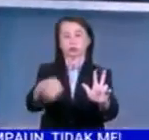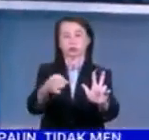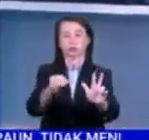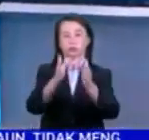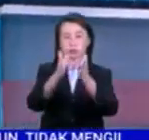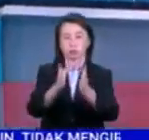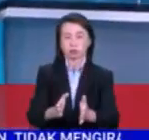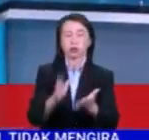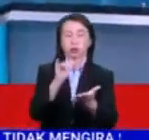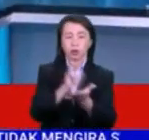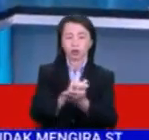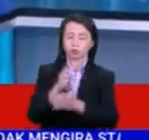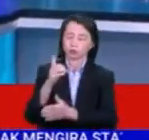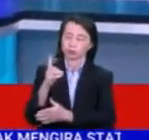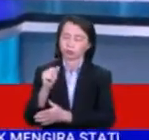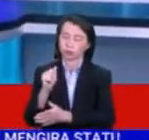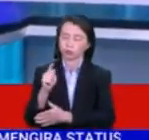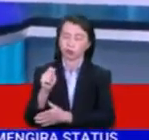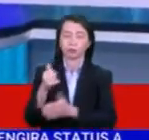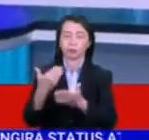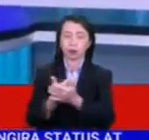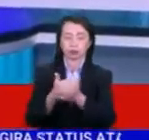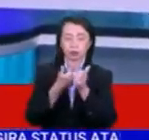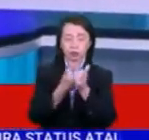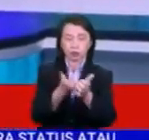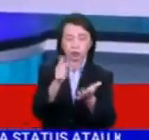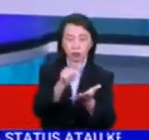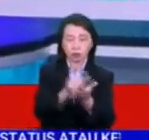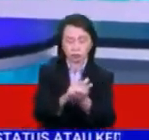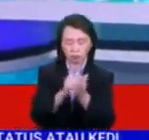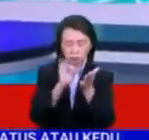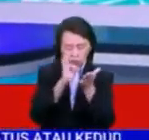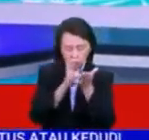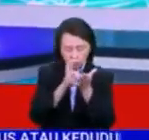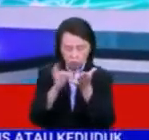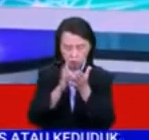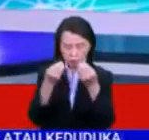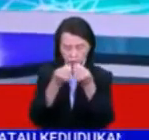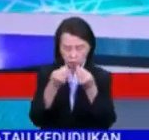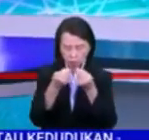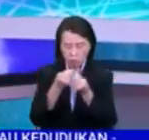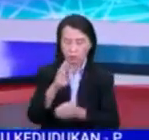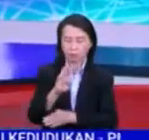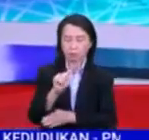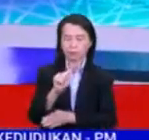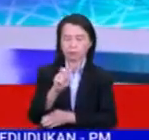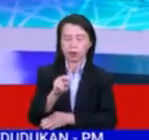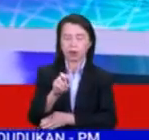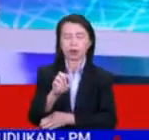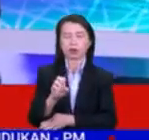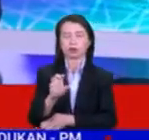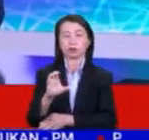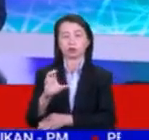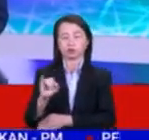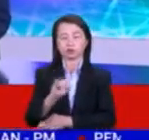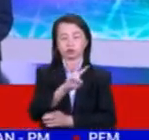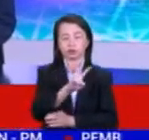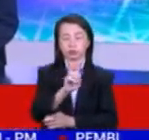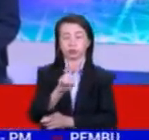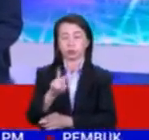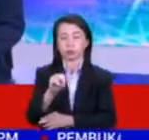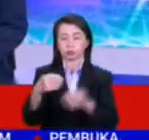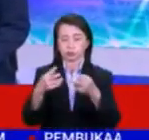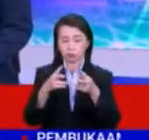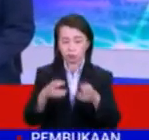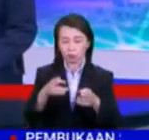32.4 juta orang. Itu data terkini berdasarkan laporan penemuan utama Banci Penduduk dan Perumahan 2020 yang dilancarkan